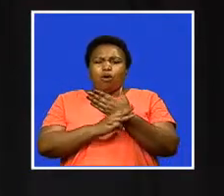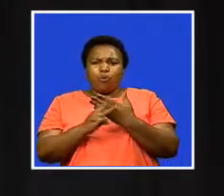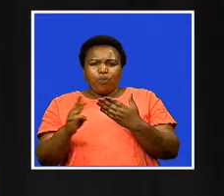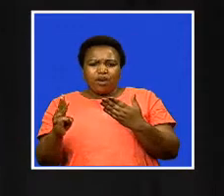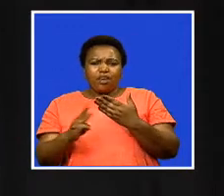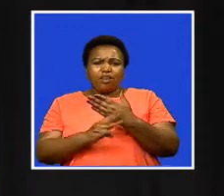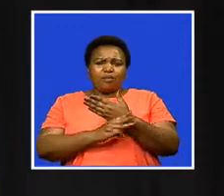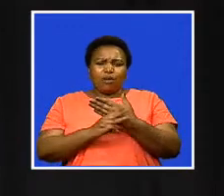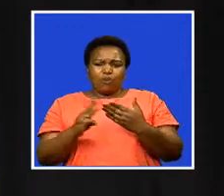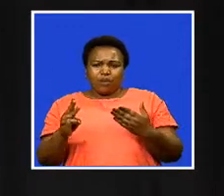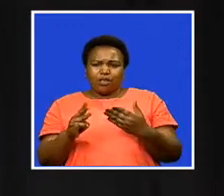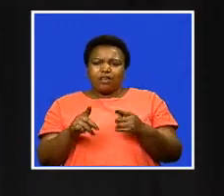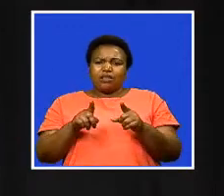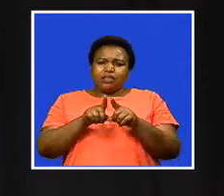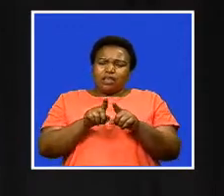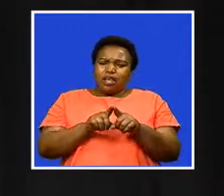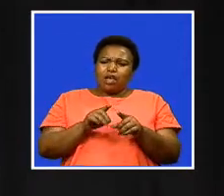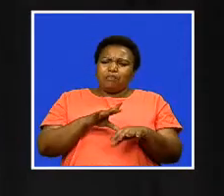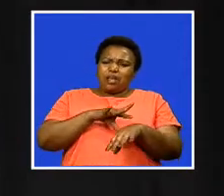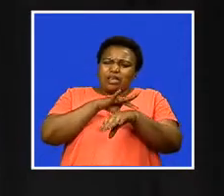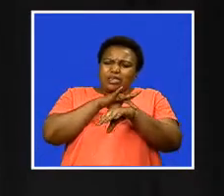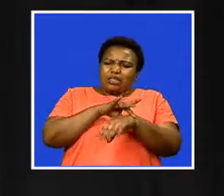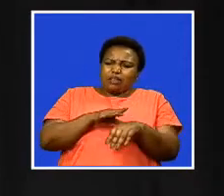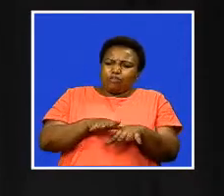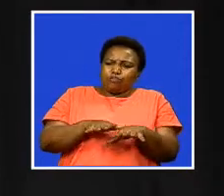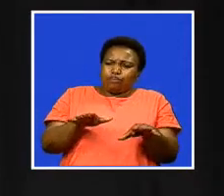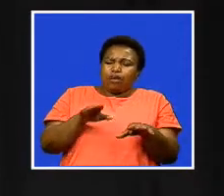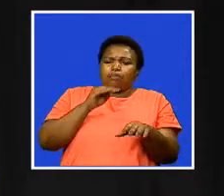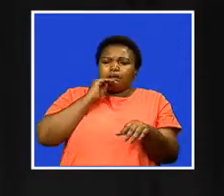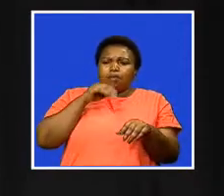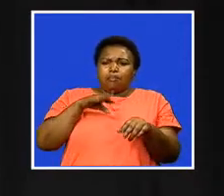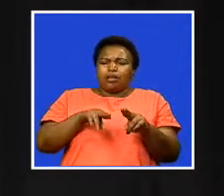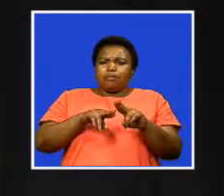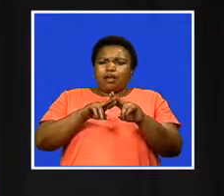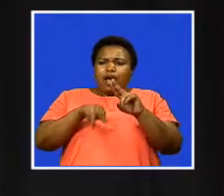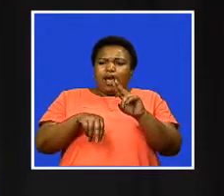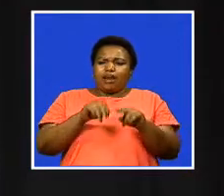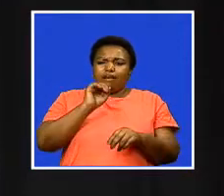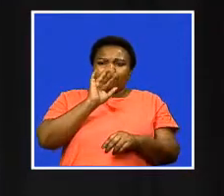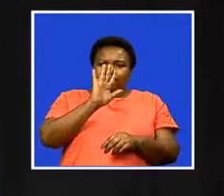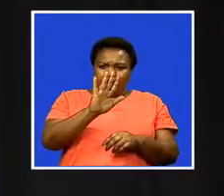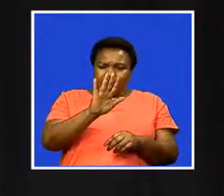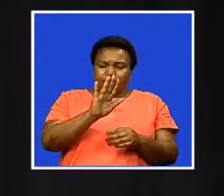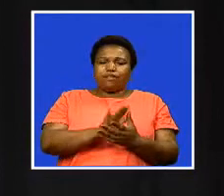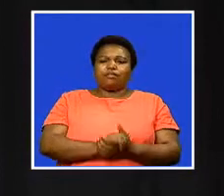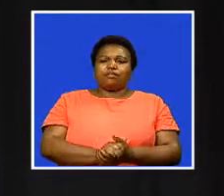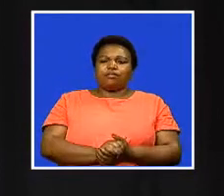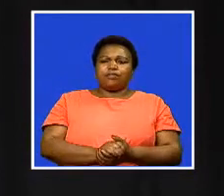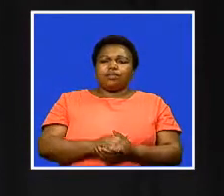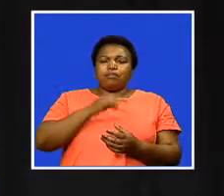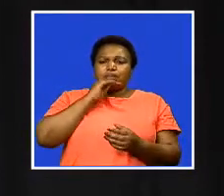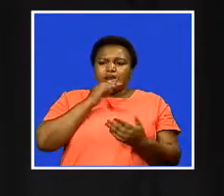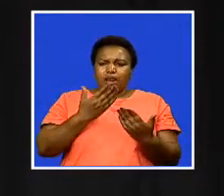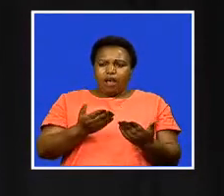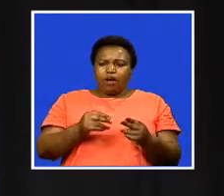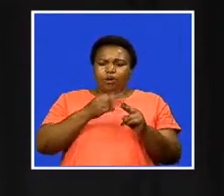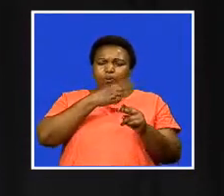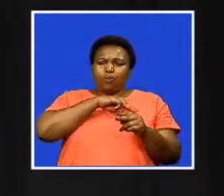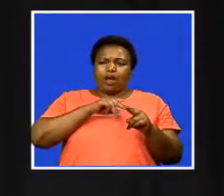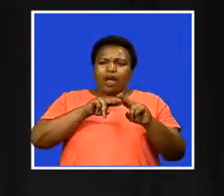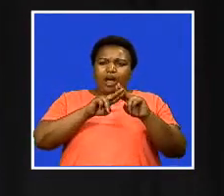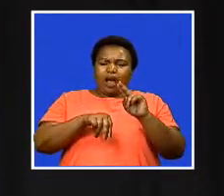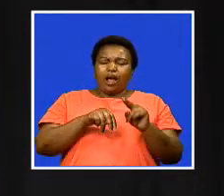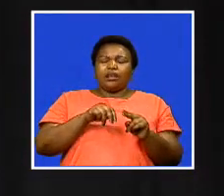kusilabo infection ba daily babe ngaphansi kwa 5 yabona lapha igoal ayikhona khona sengaphansi kwa 20 manje